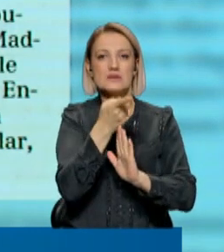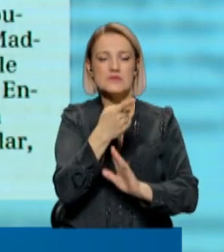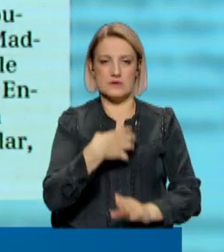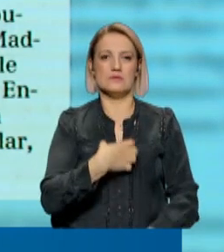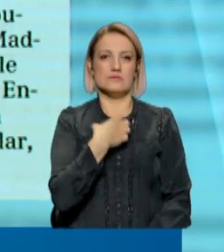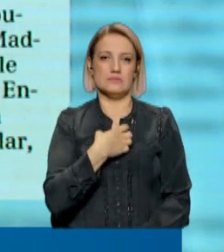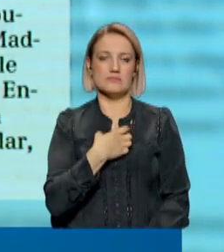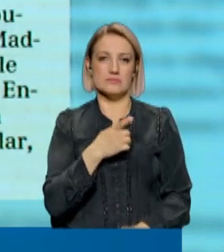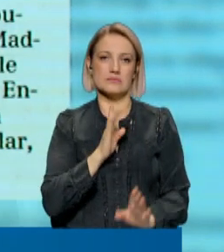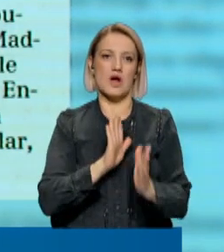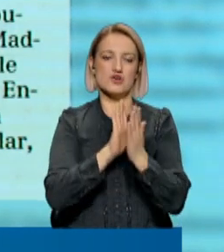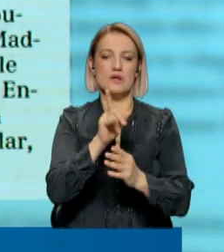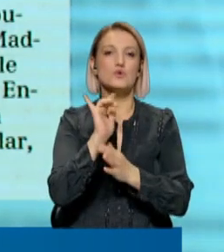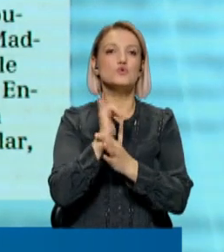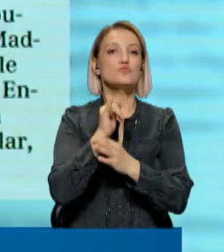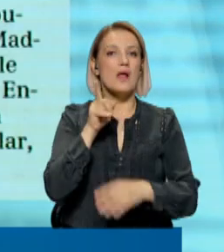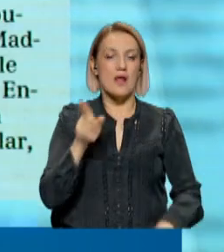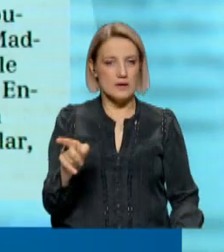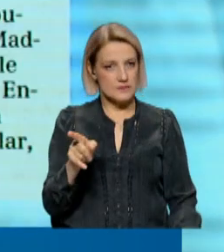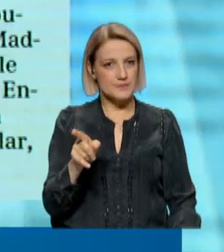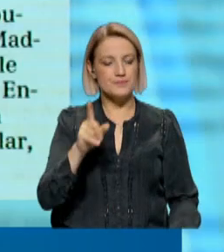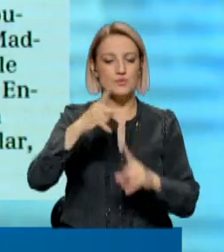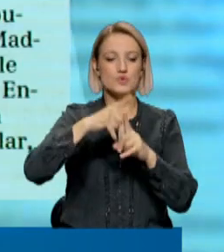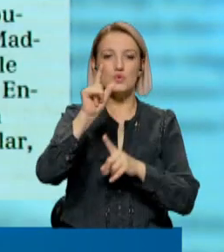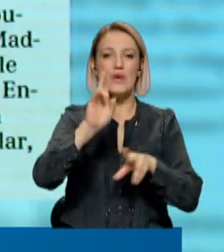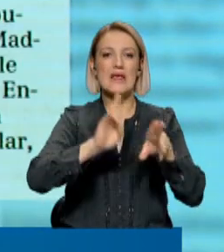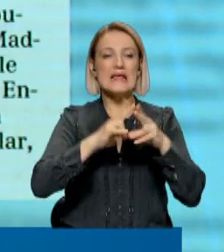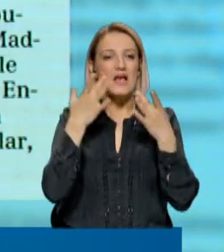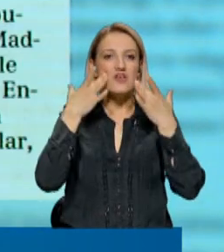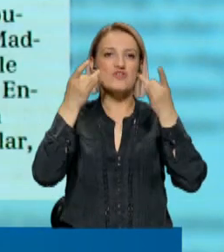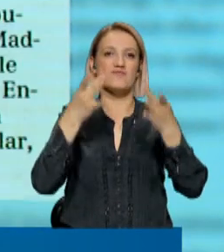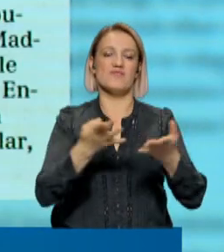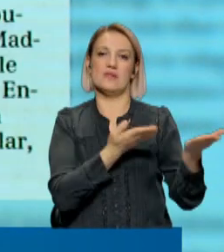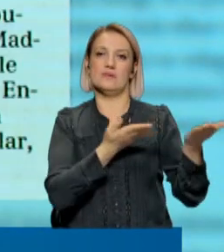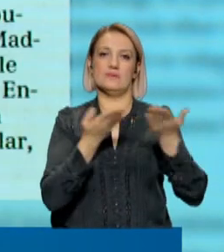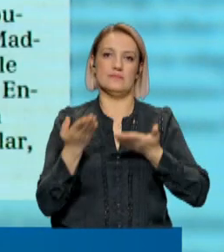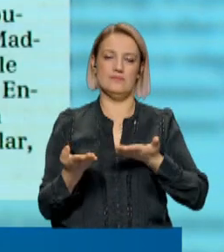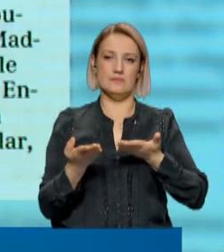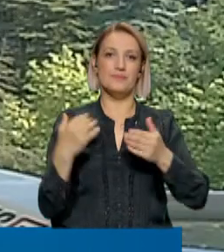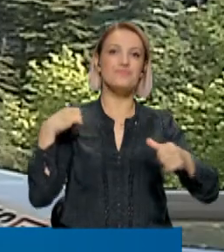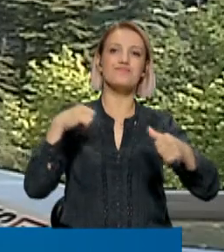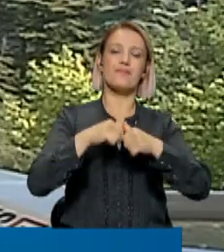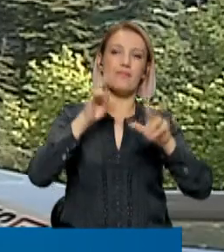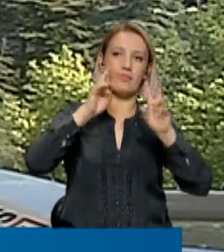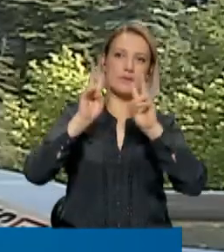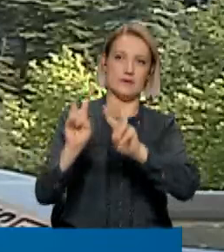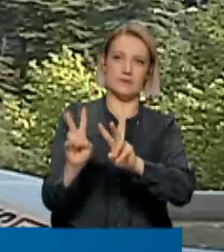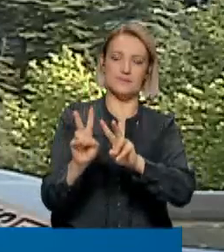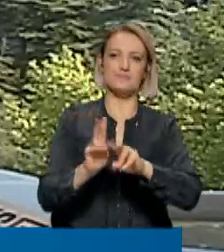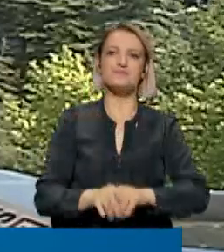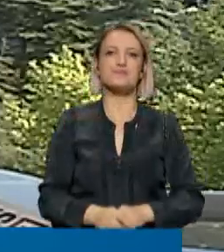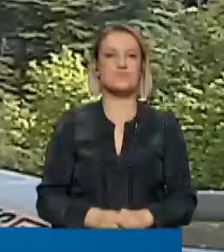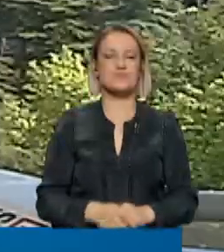kuşkuyla karşıladı. Uzmanlar TÜİK'i şeffaflığa çağırdı. Şöyle bir gösterelim tekrar, ekranlarınıza